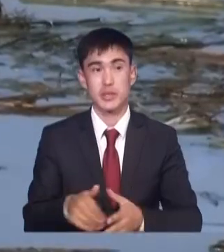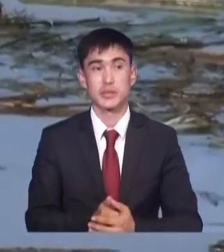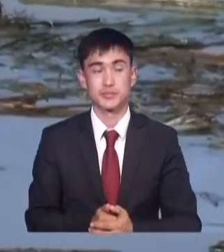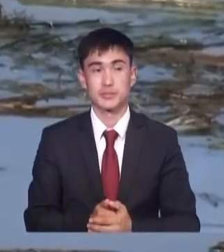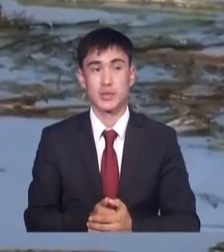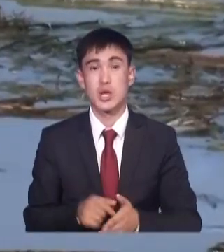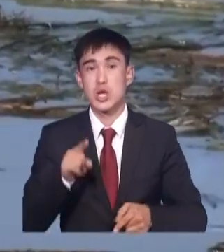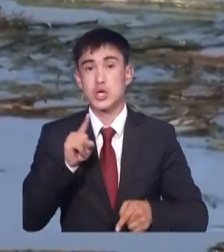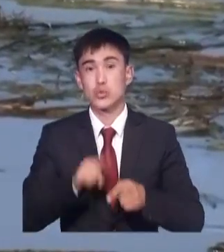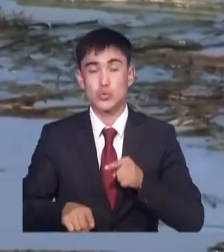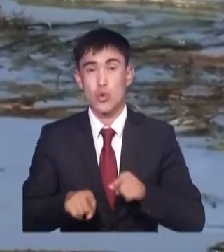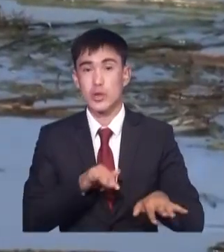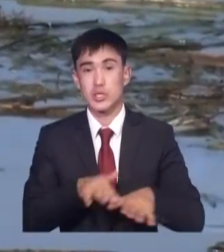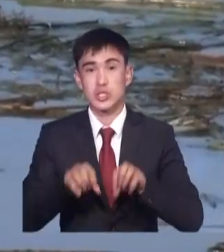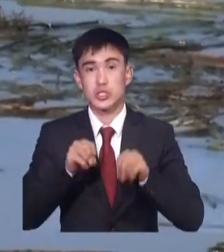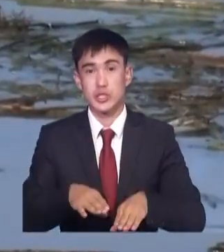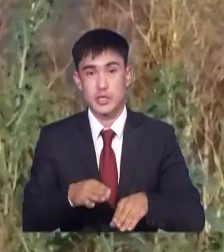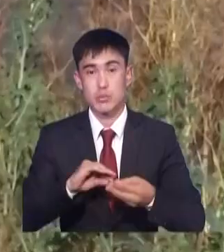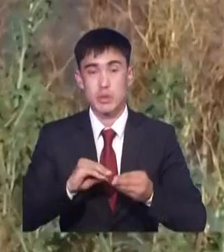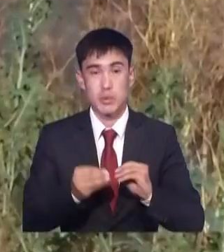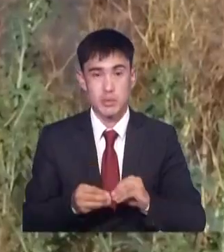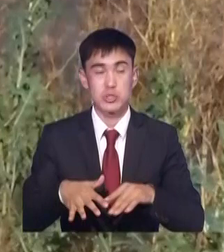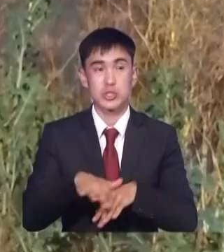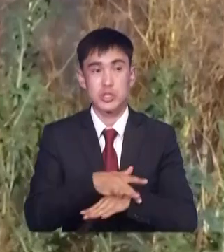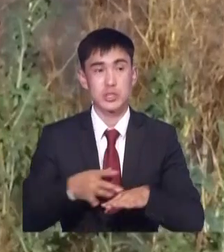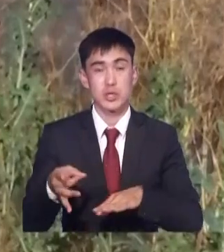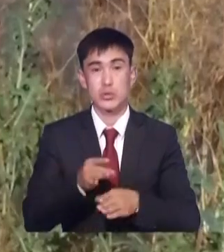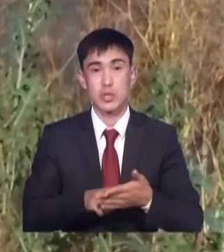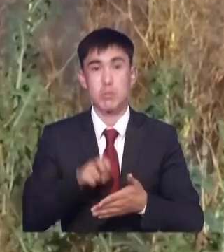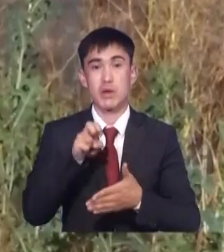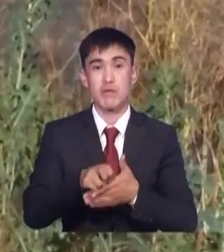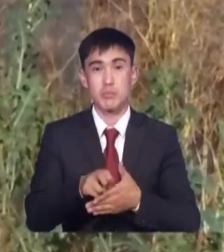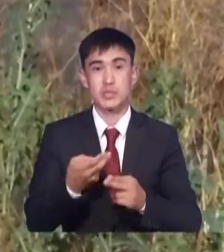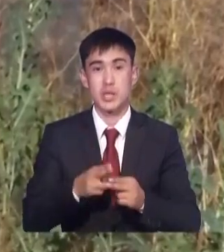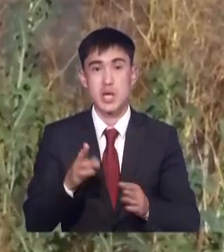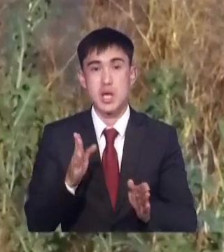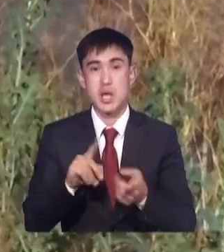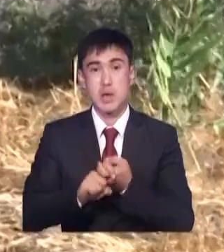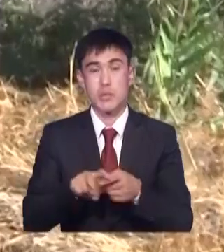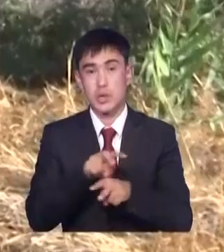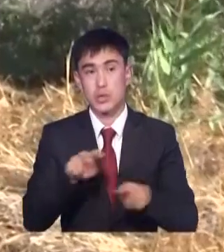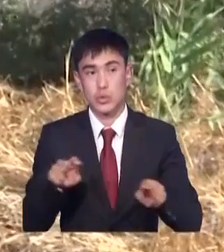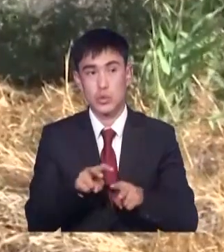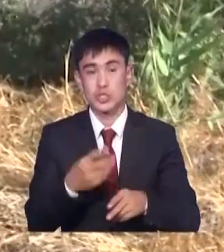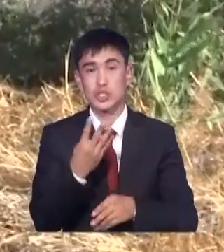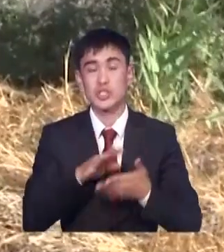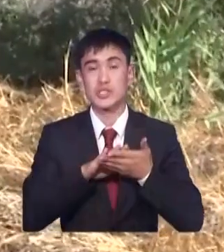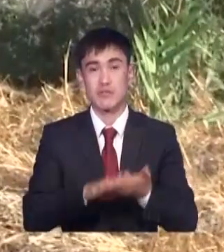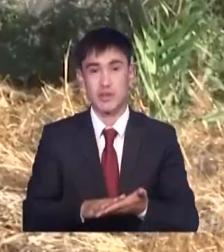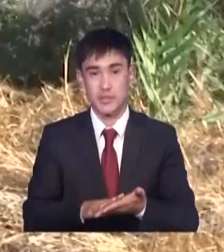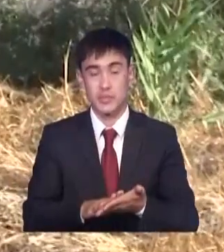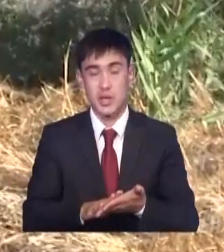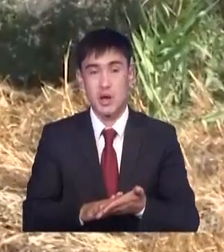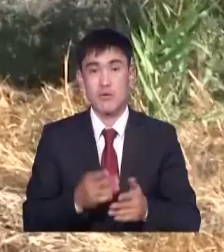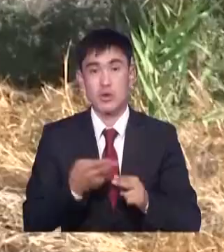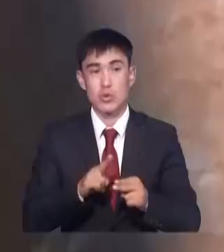Желая ускорить решение набившей оскомину проблемы, жители района направили в департамент эпидемиологического контроля 4 заявления, в